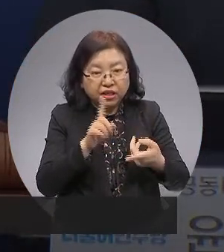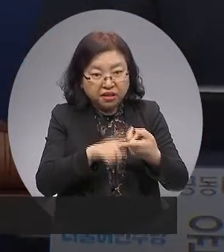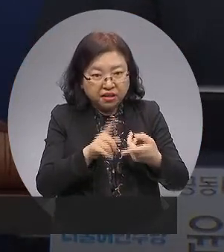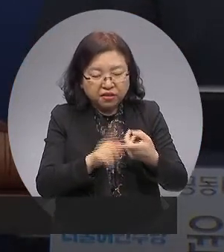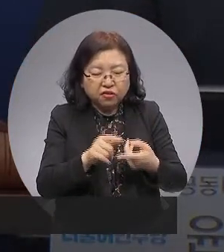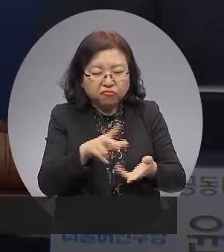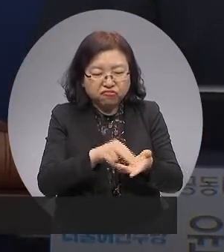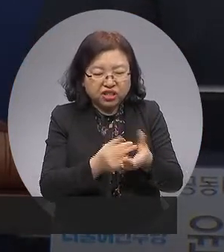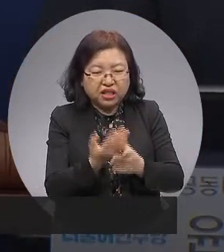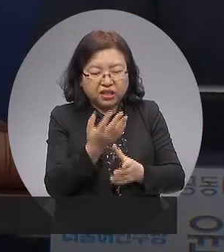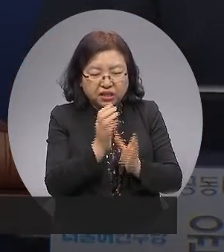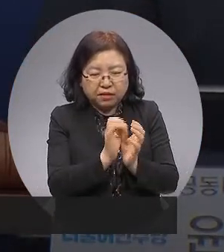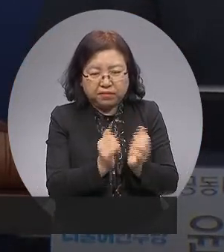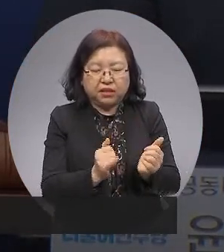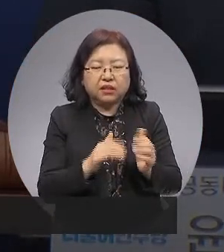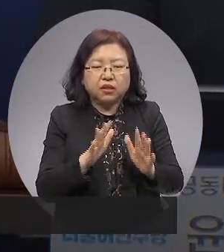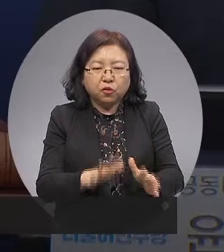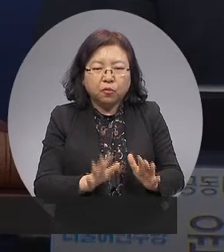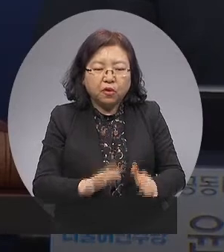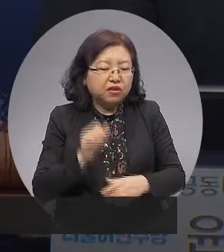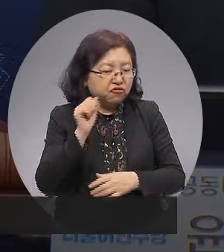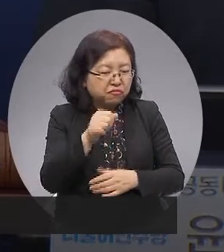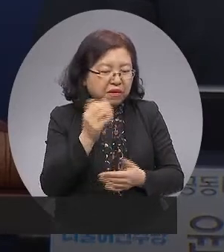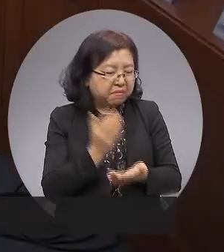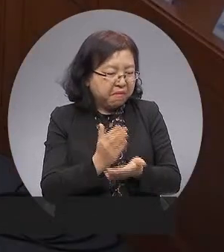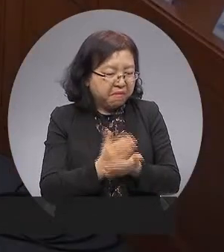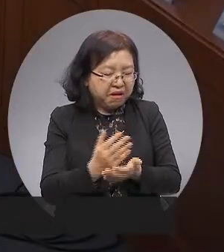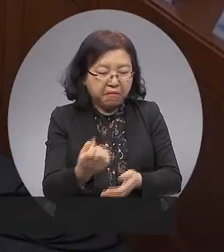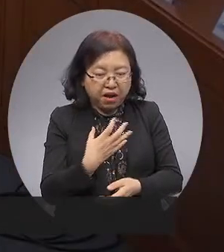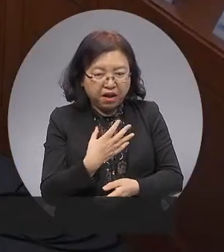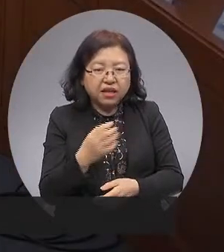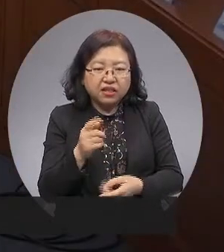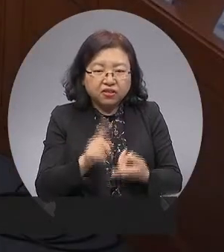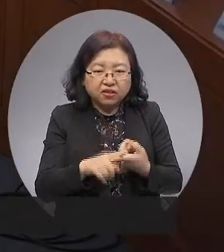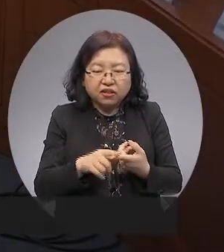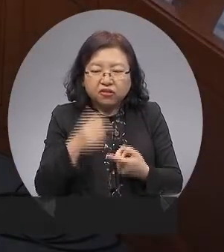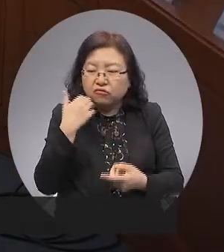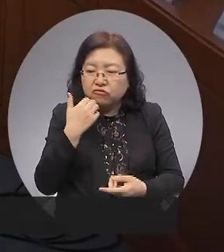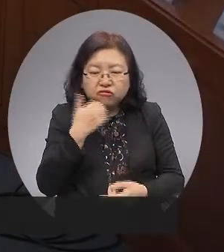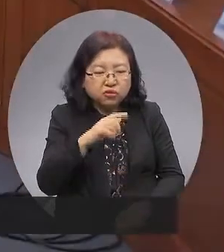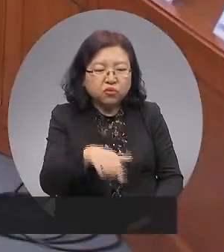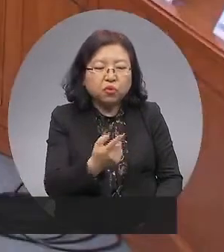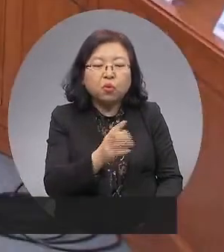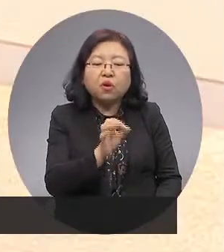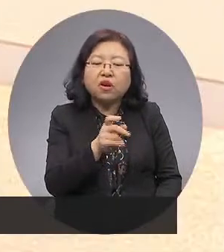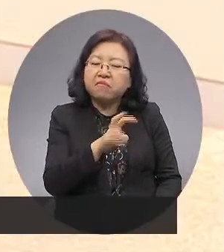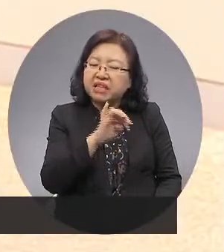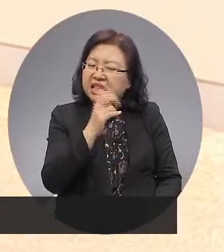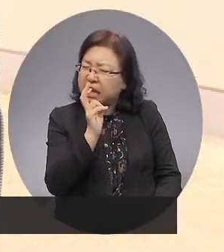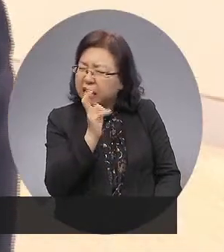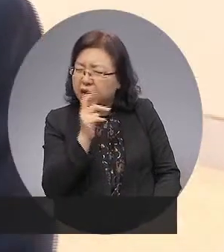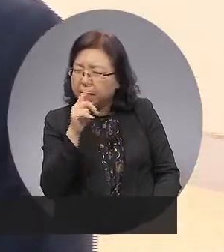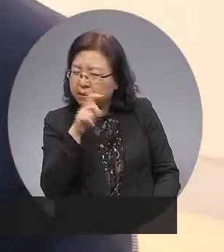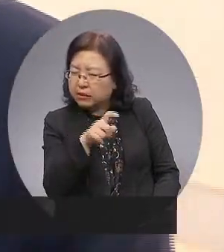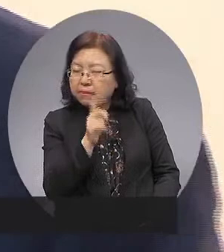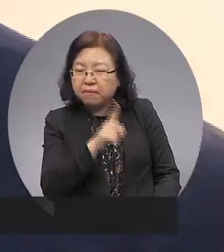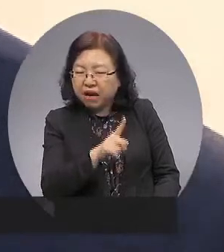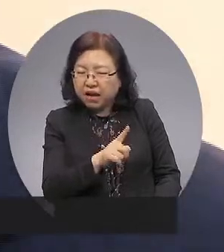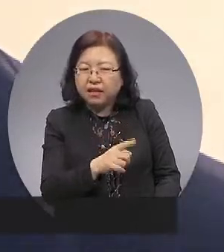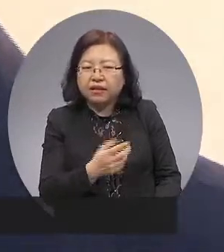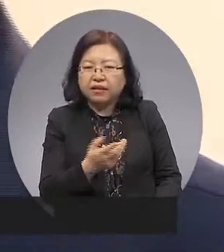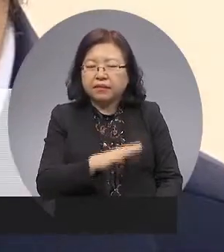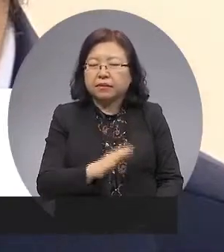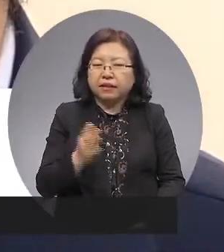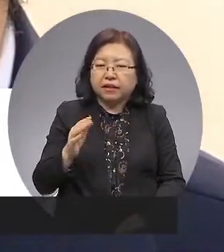말아야 한다고 했는데 이 발언이 노영민 전 실장을 겨냥한 것이라는 관측이 있었습니다. 노 전